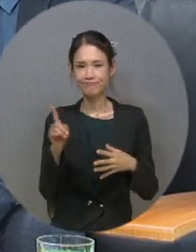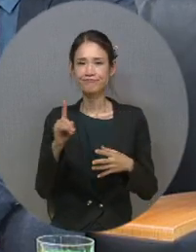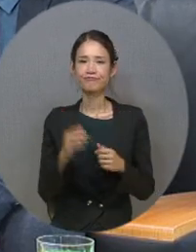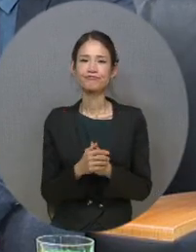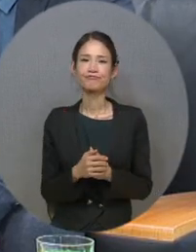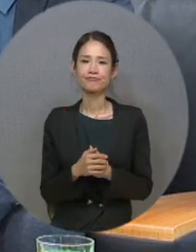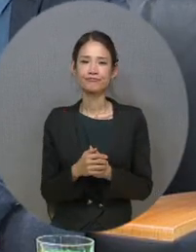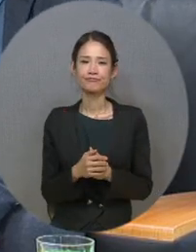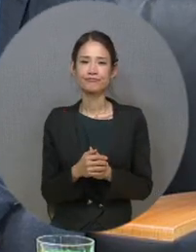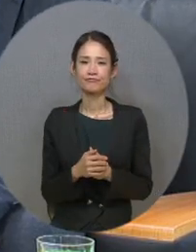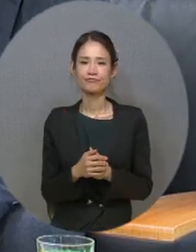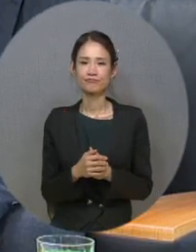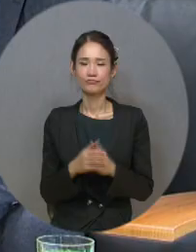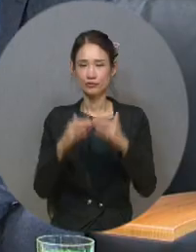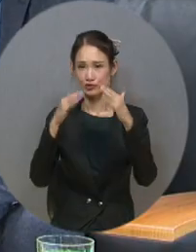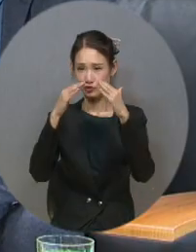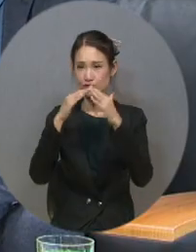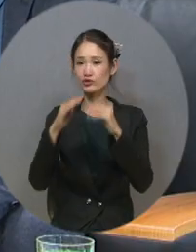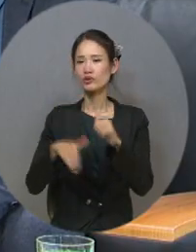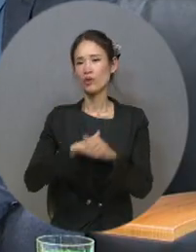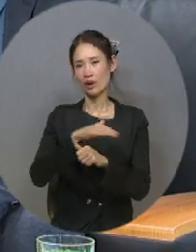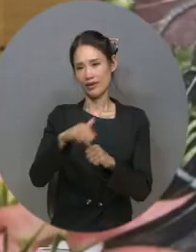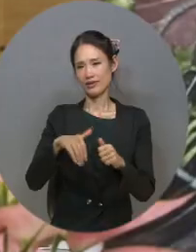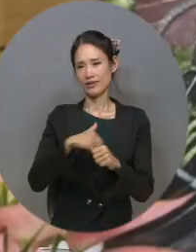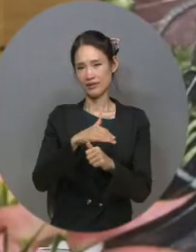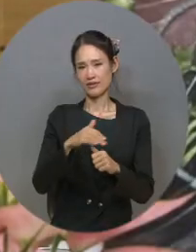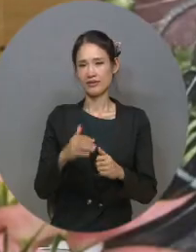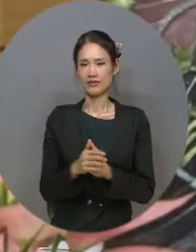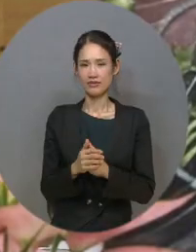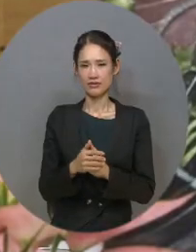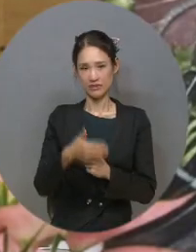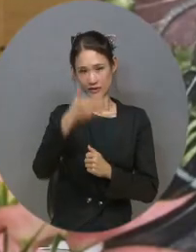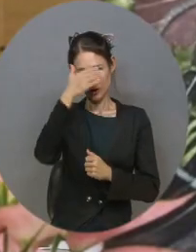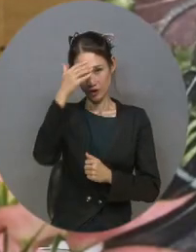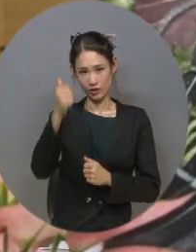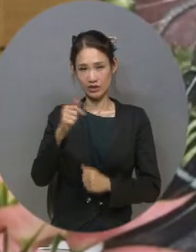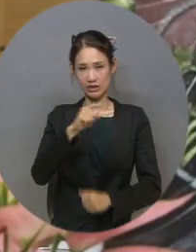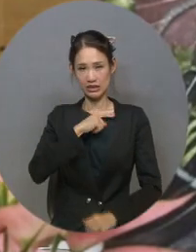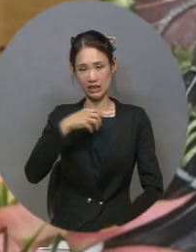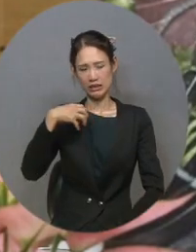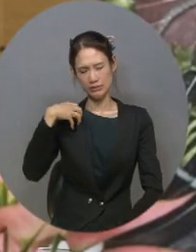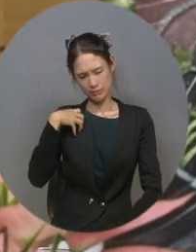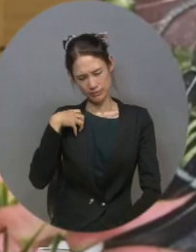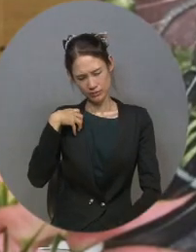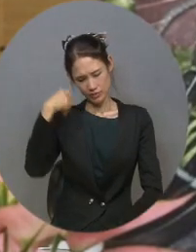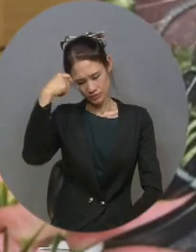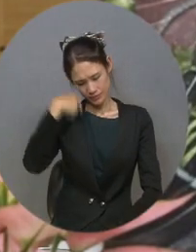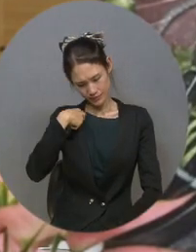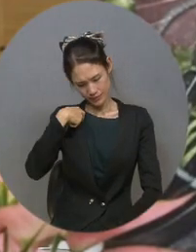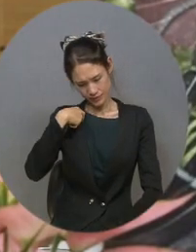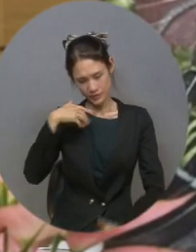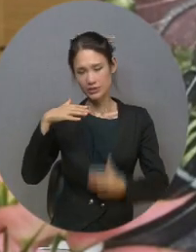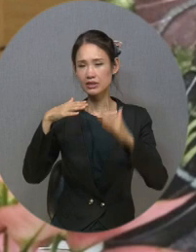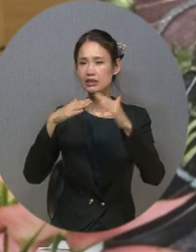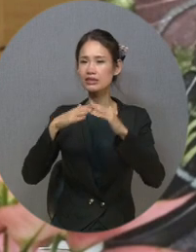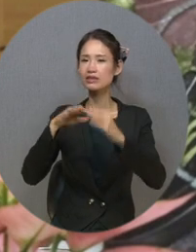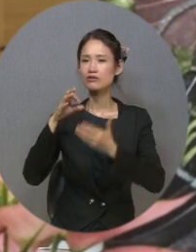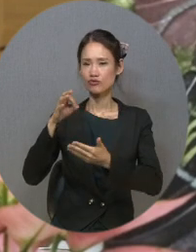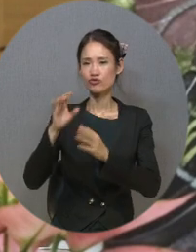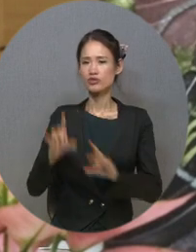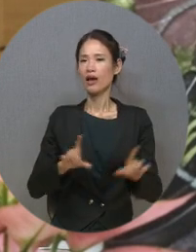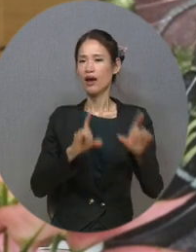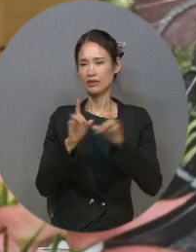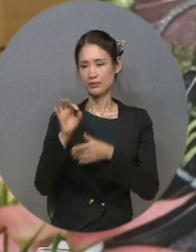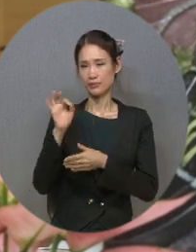저는 또 주거 환경이라고 보고 있습니다. 청년들이 가장 부담을 느끼는 주거 비용인데 광양시는